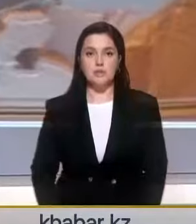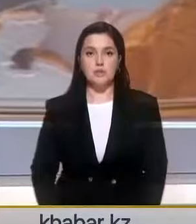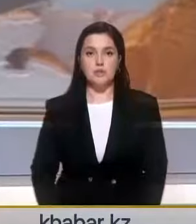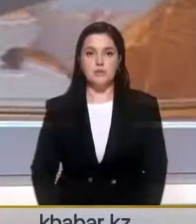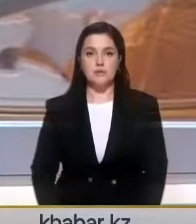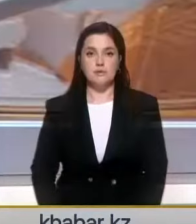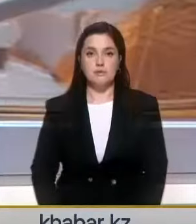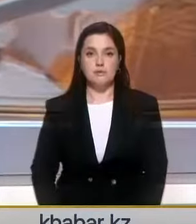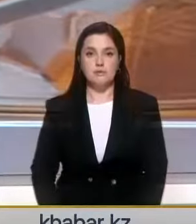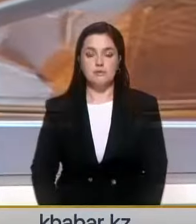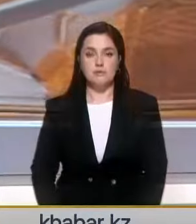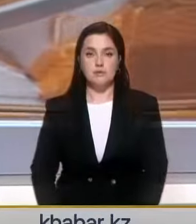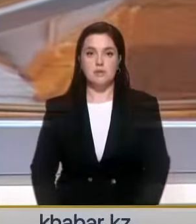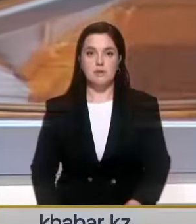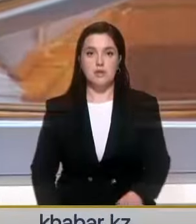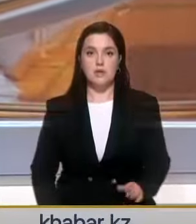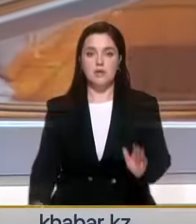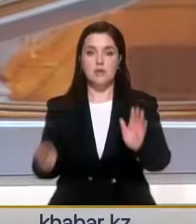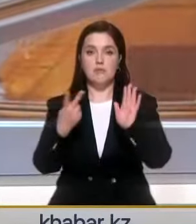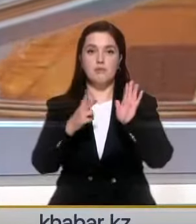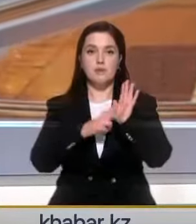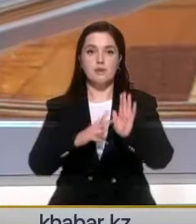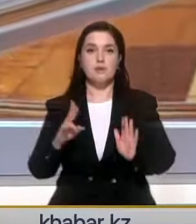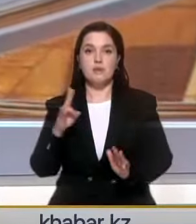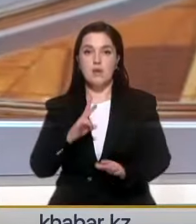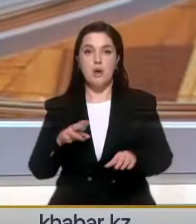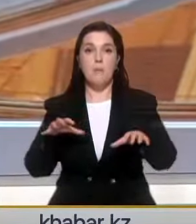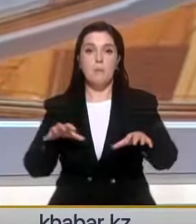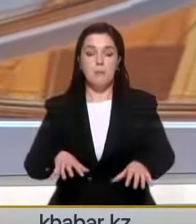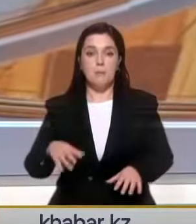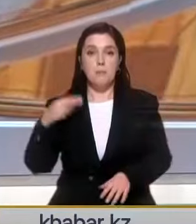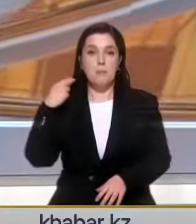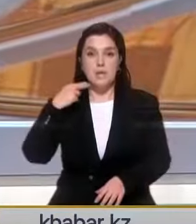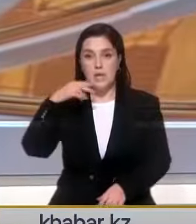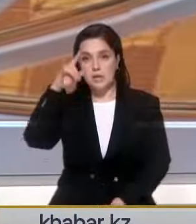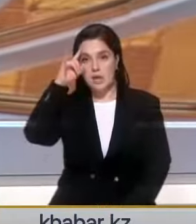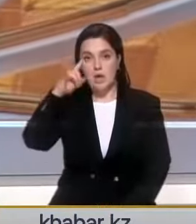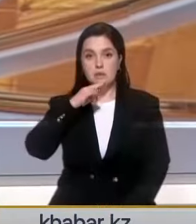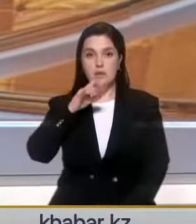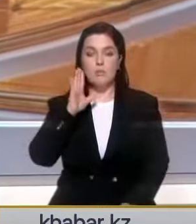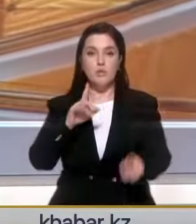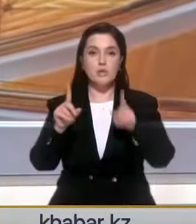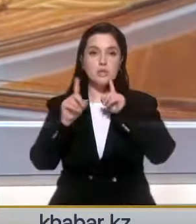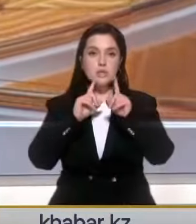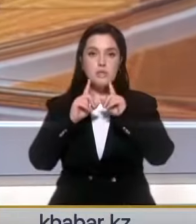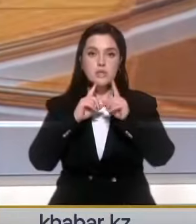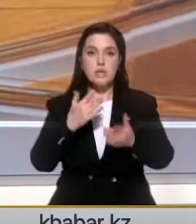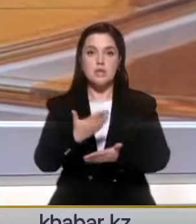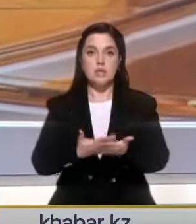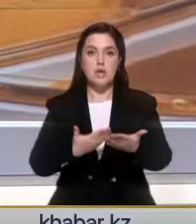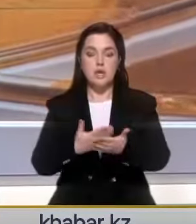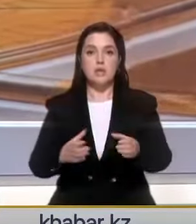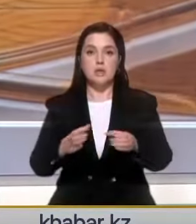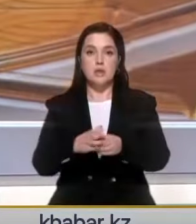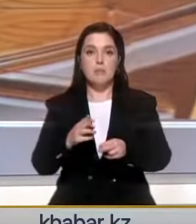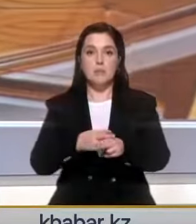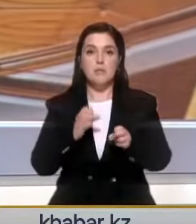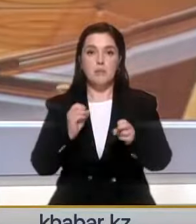МЧС 28 ноября под председательством Казахстана пройдёт очередная сессия совета коллективной безопасности